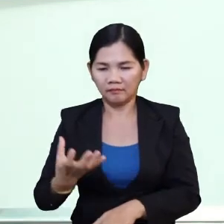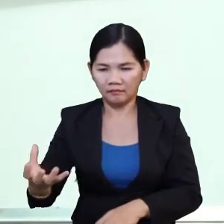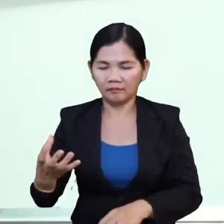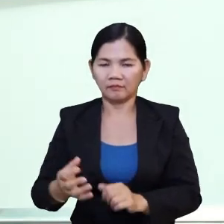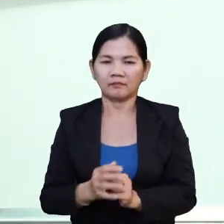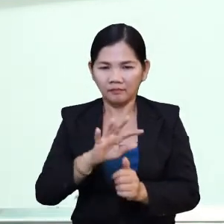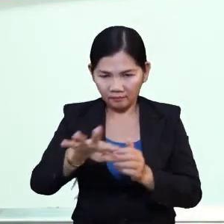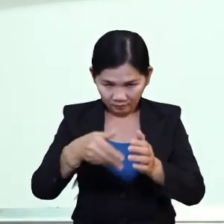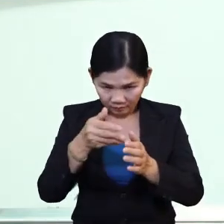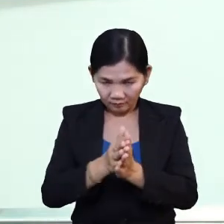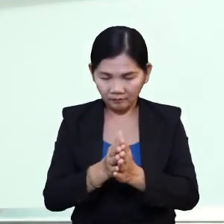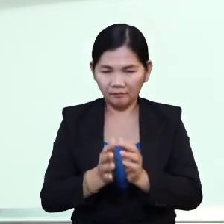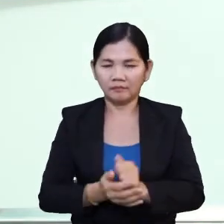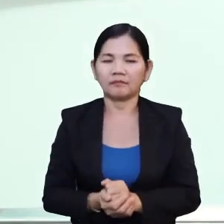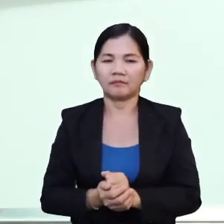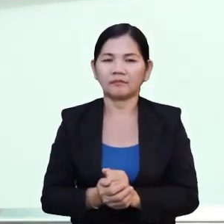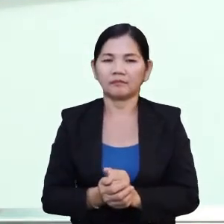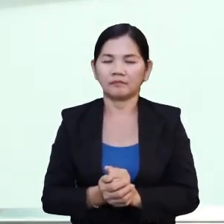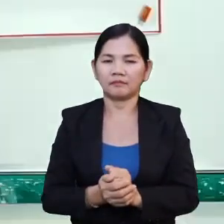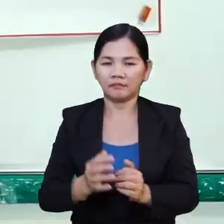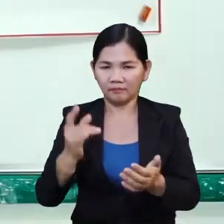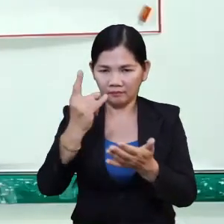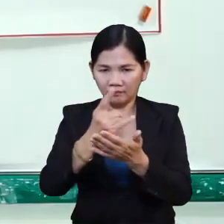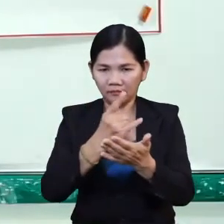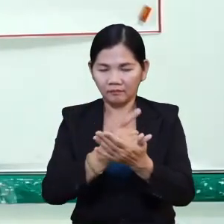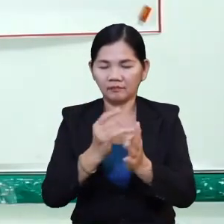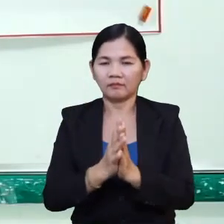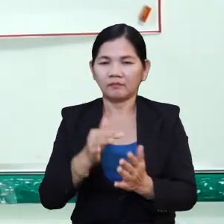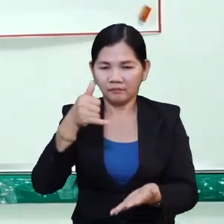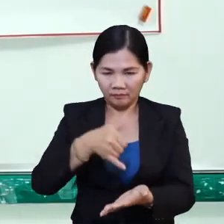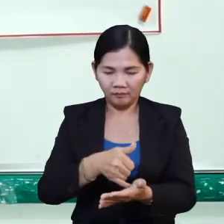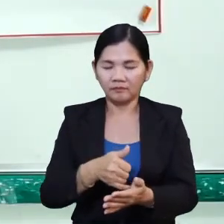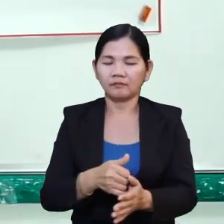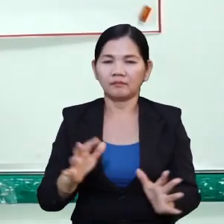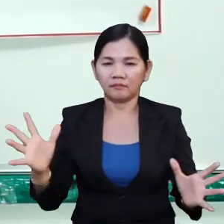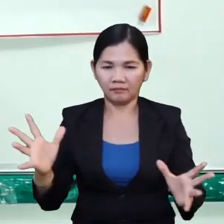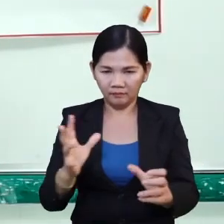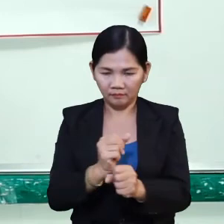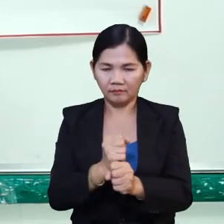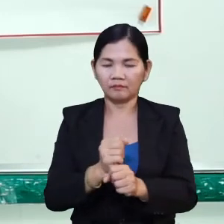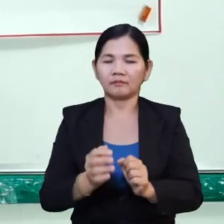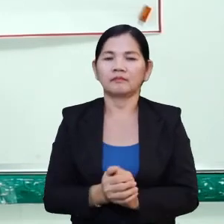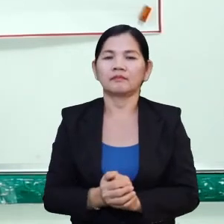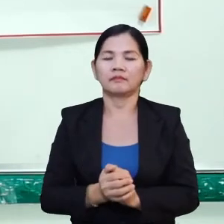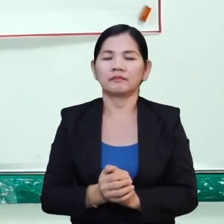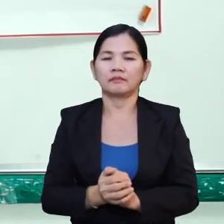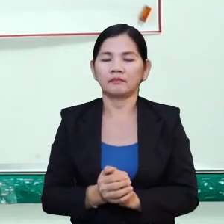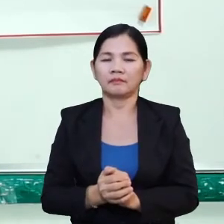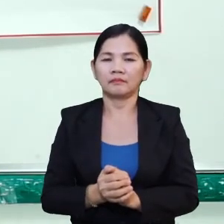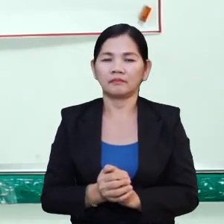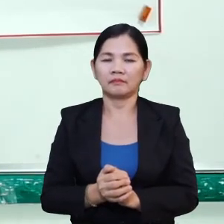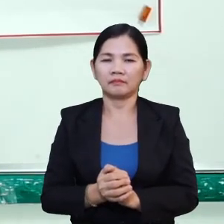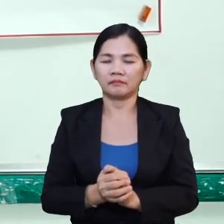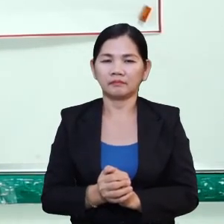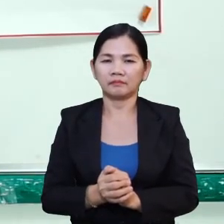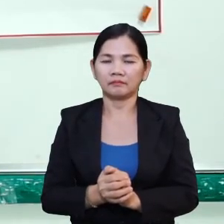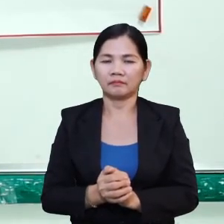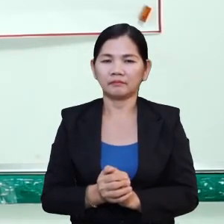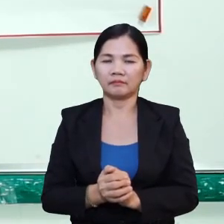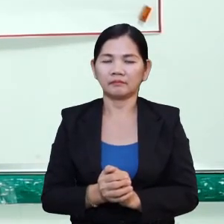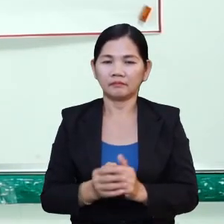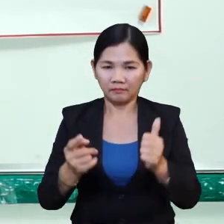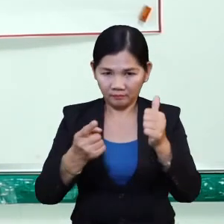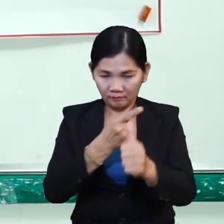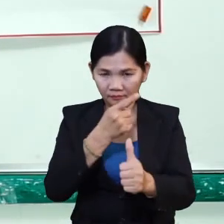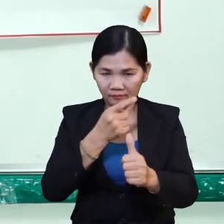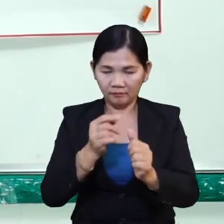ចាអរគុណកូនកូនចាអញ្ចឹងមេរៀនរបស់អ្នកគ្រូក៏បានដល់ទីបញ្ចប់ដែរអញ្ចឹងមុននឹ